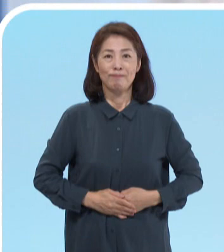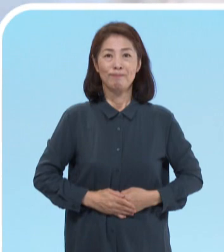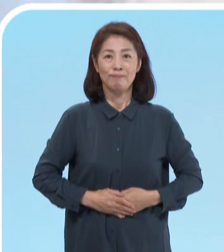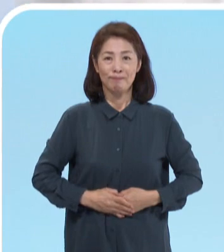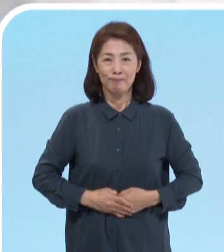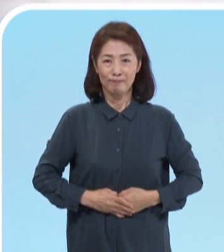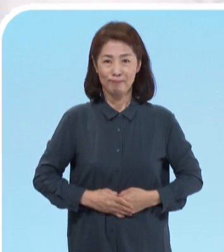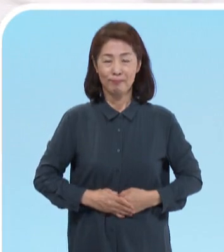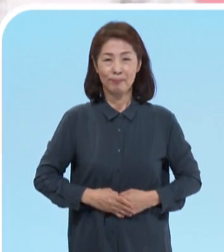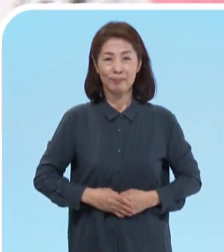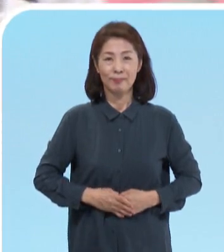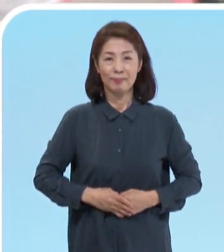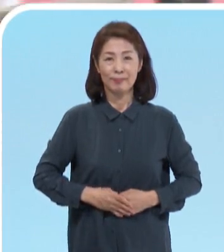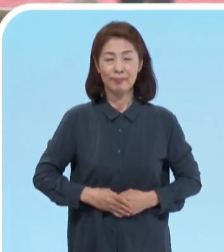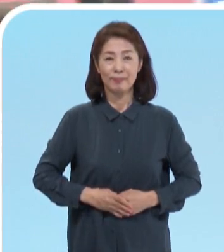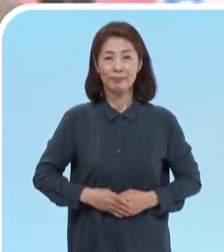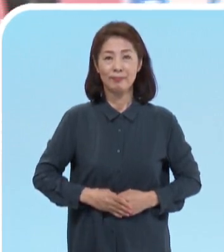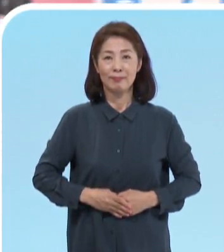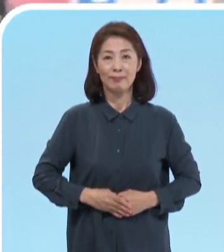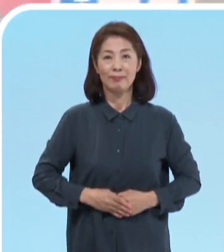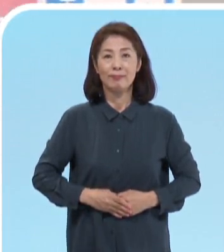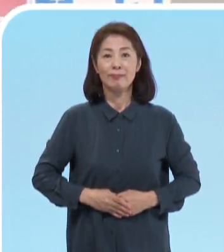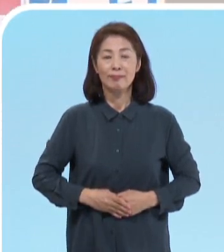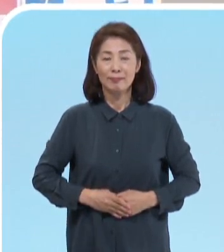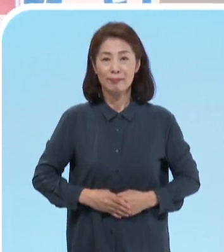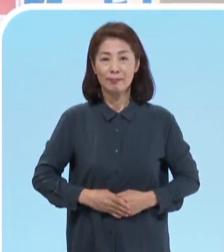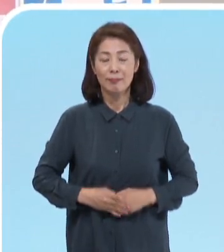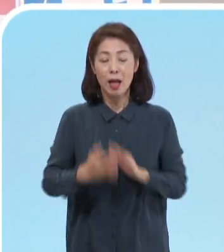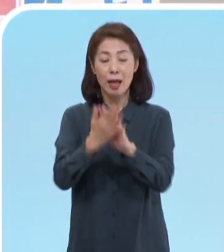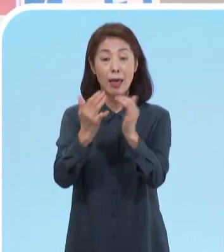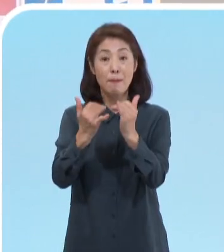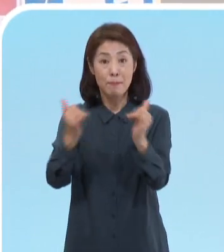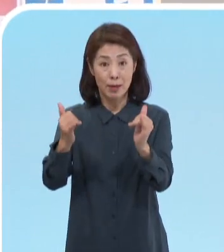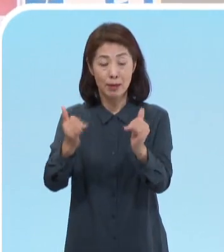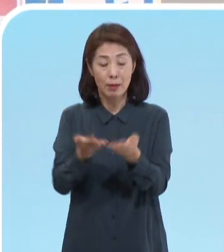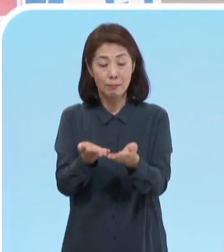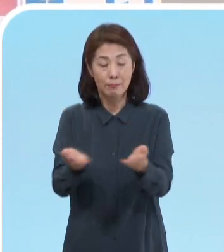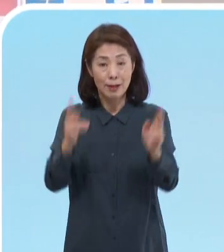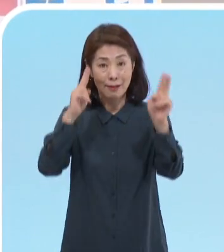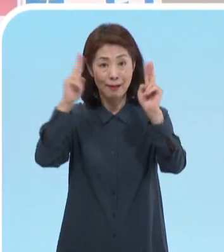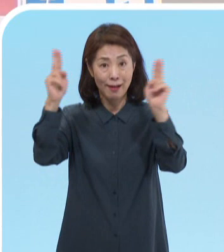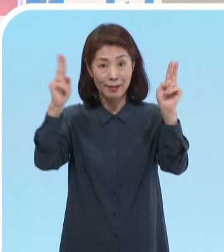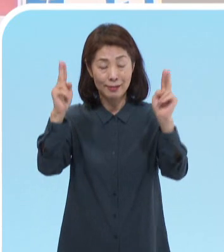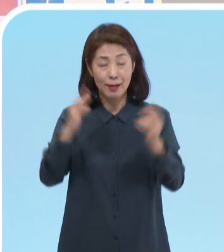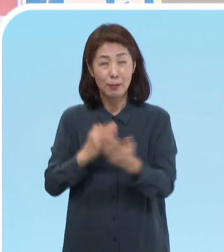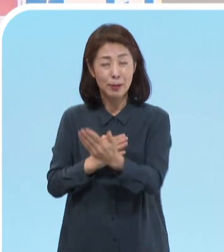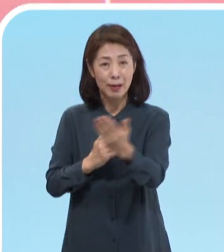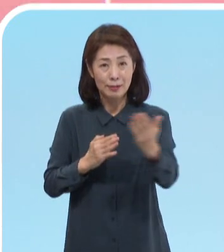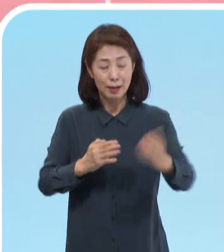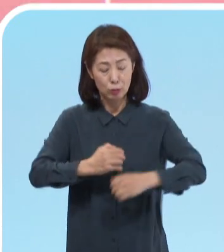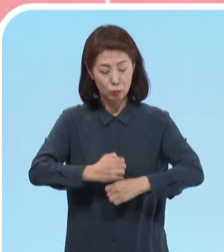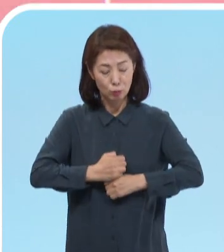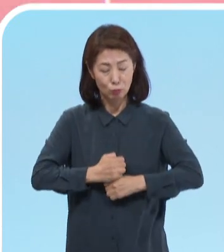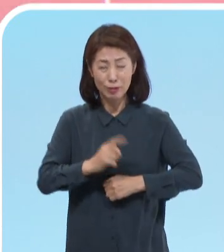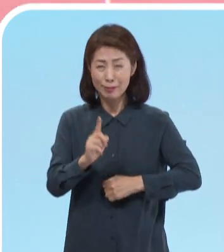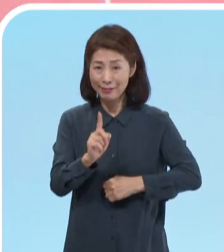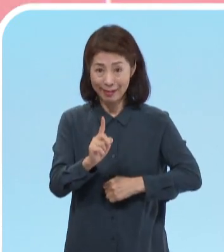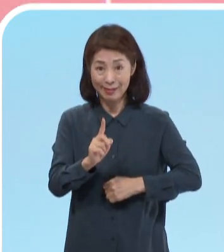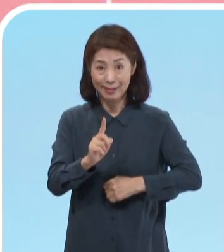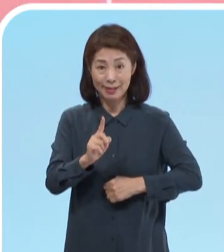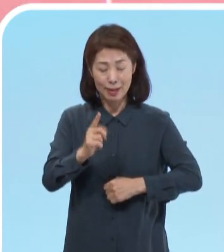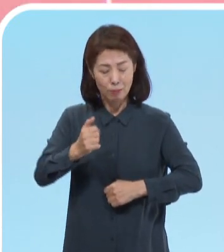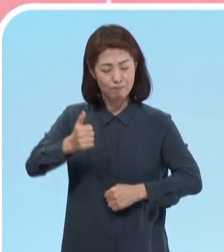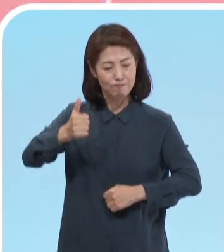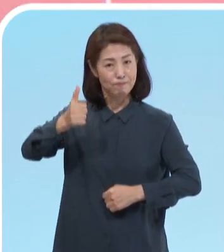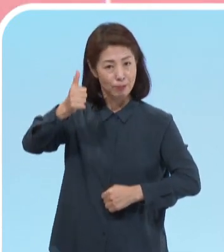を速やかに発信しているんです。また県民や事業者の皆さんに気をつけていただきたいことを県